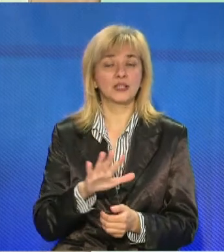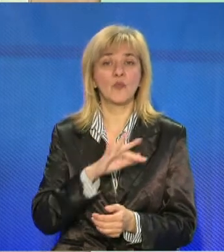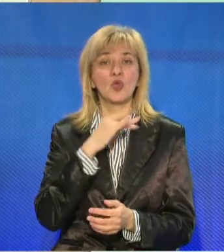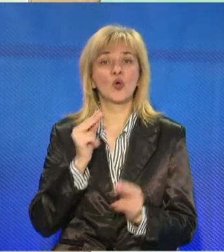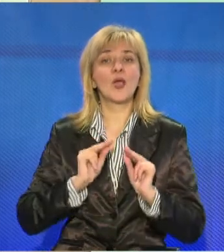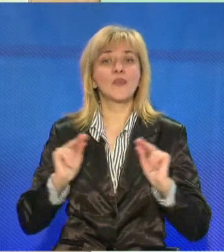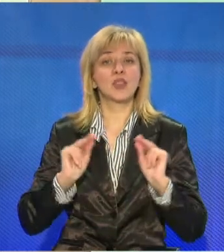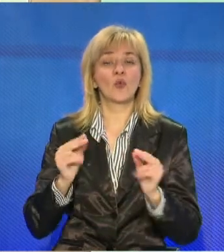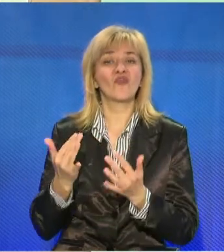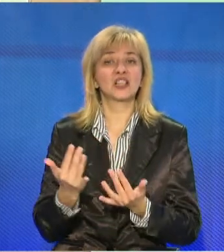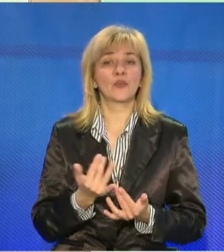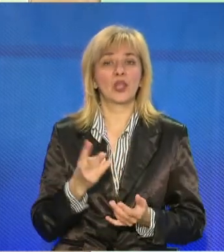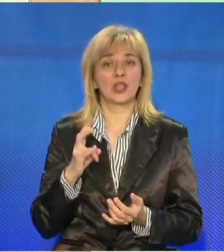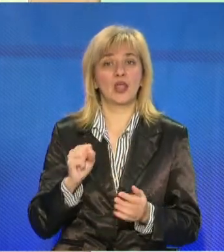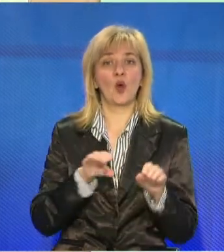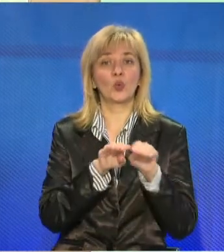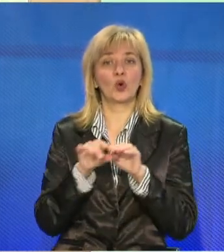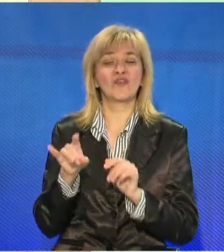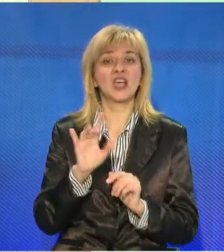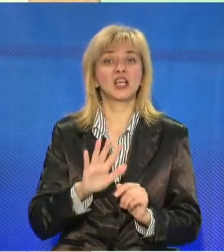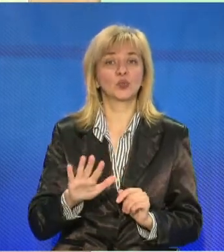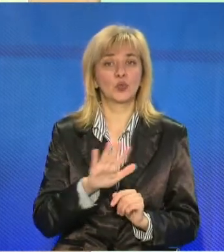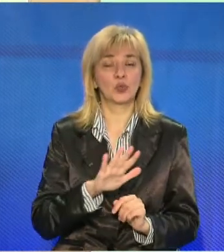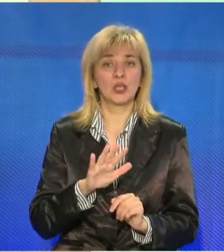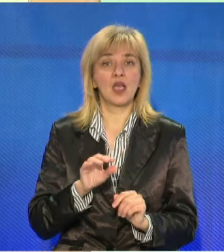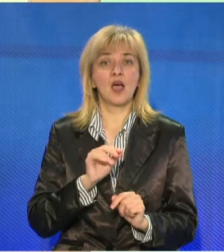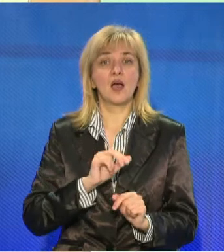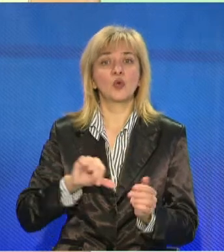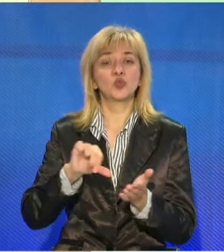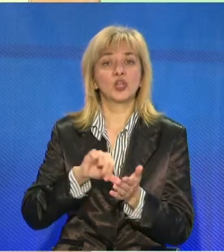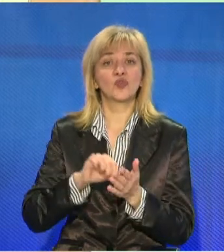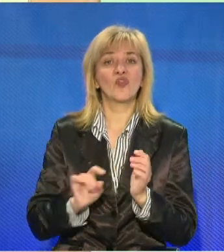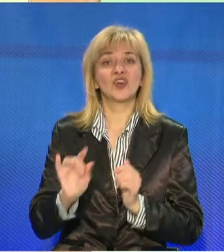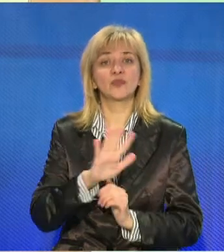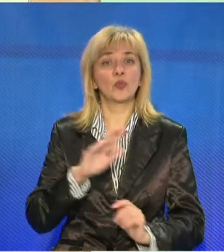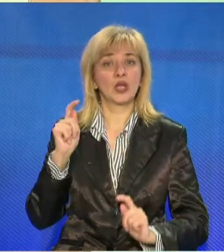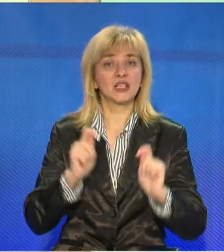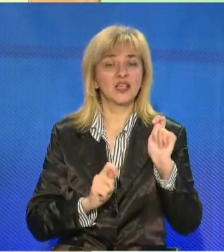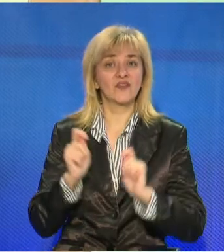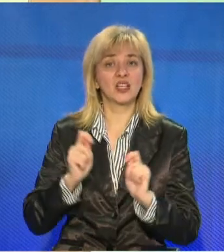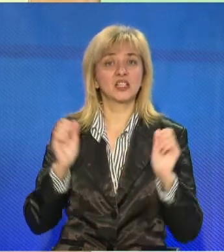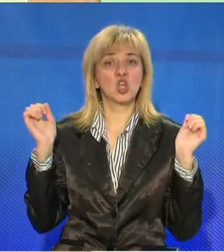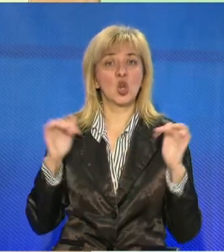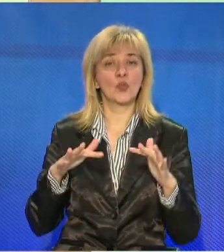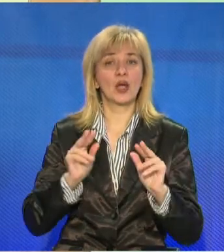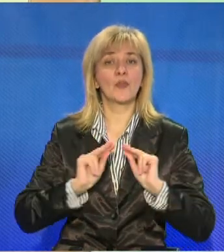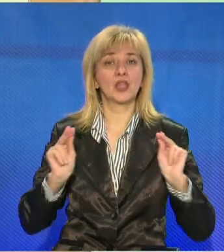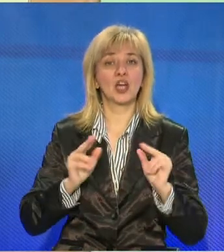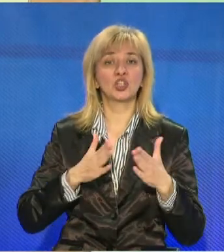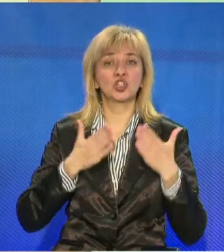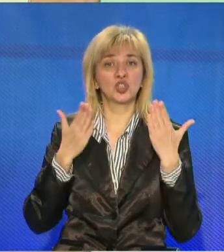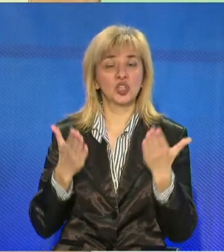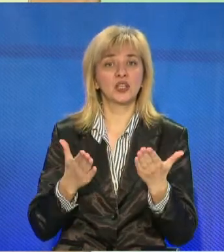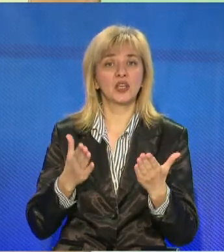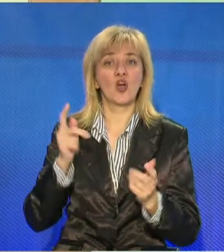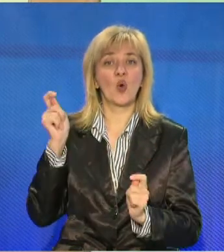педагоги востребованы и на уровне республики. Принимают участие в республиканских фестивалях, слетах, педагогических чтениях,